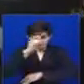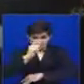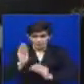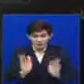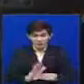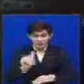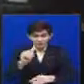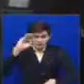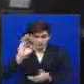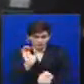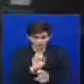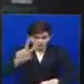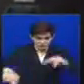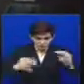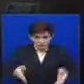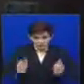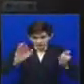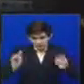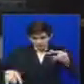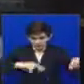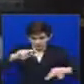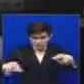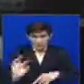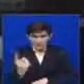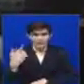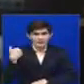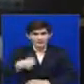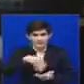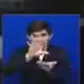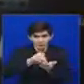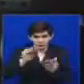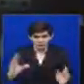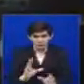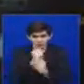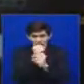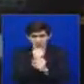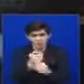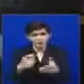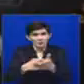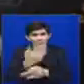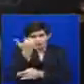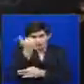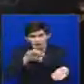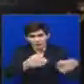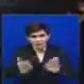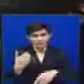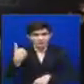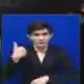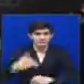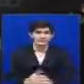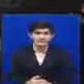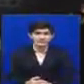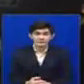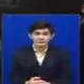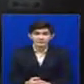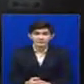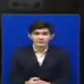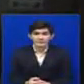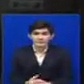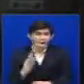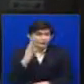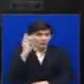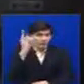รวจจะเข้าตรวจสอบอาคารที่พังลงมาอีกครั้งแล้วจะนำข้อมูลมาสรุปว่าเกิดจากสาเหตุใด แต่ว่า